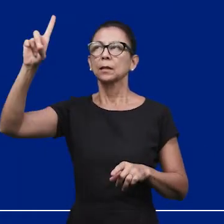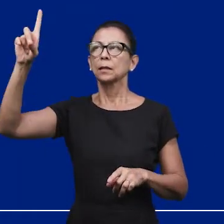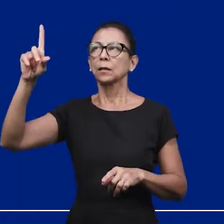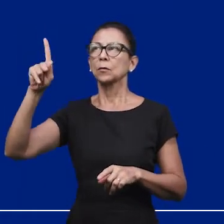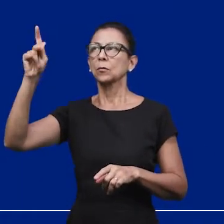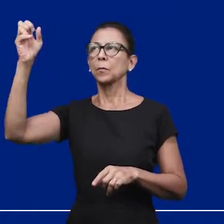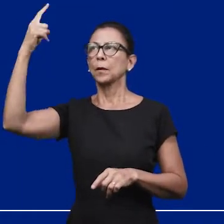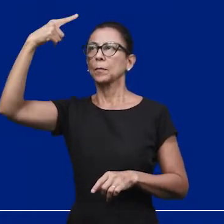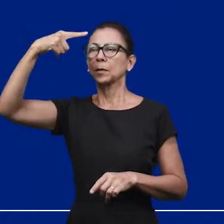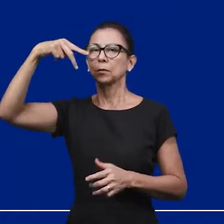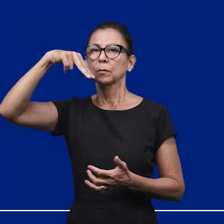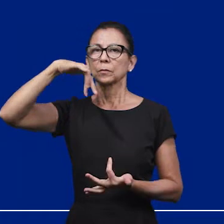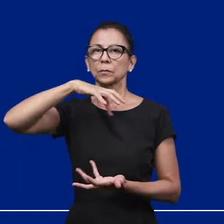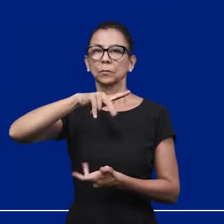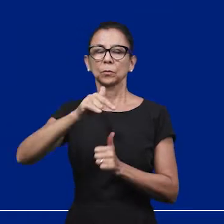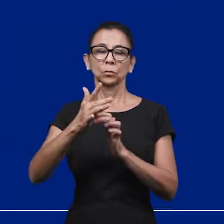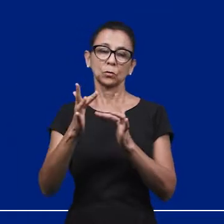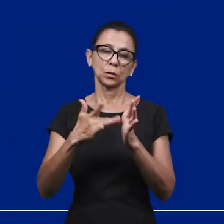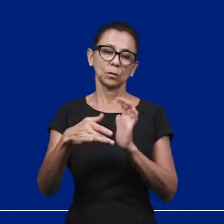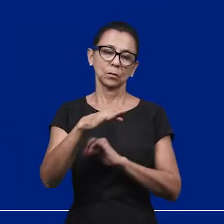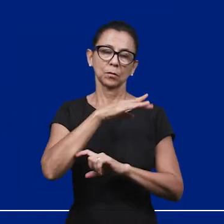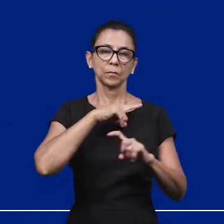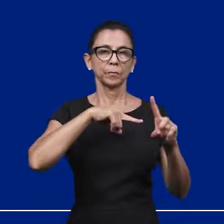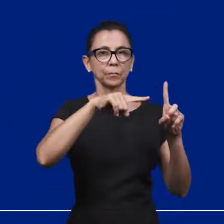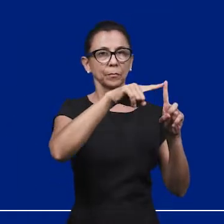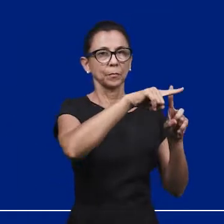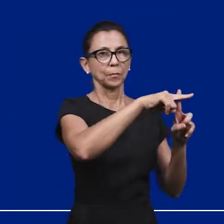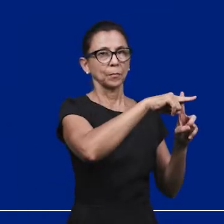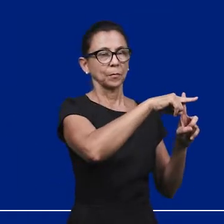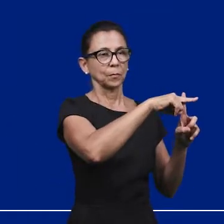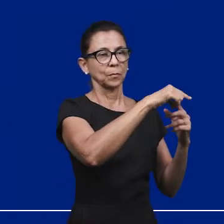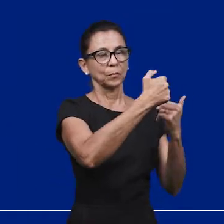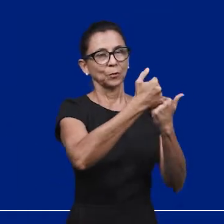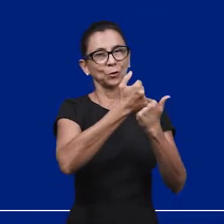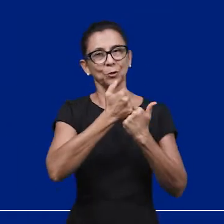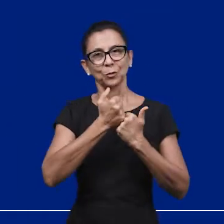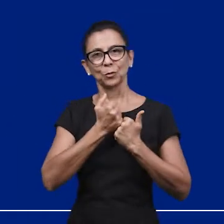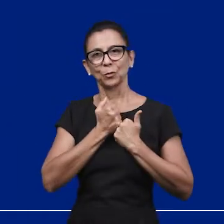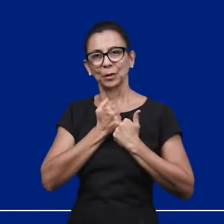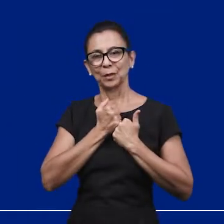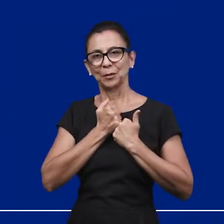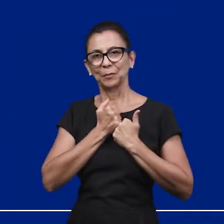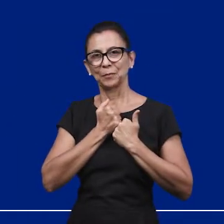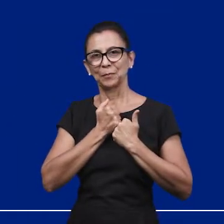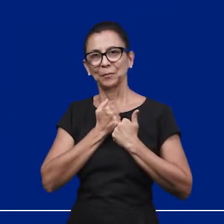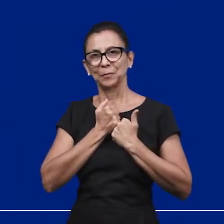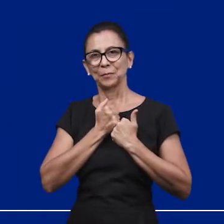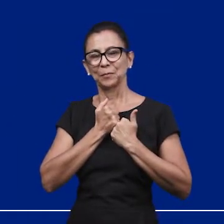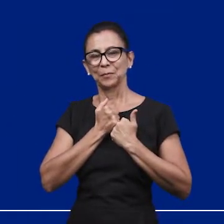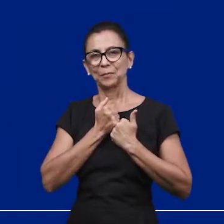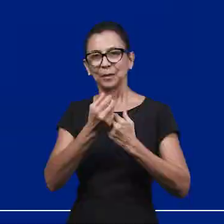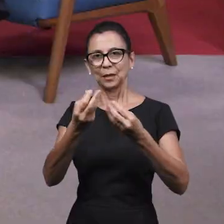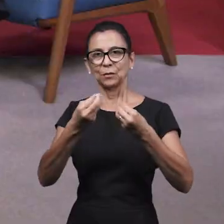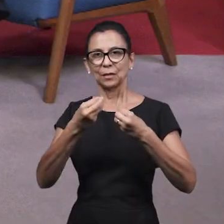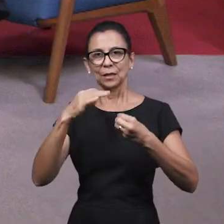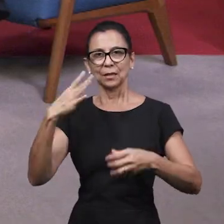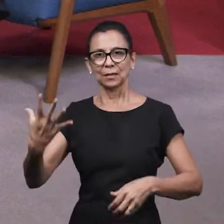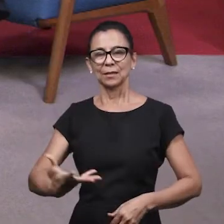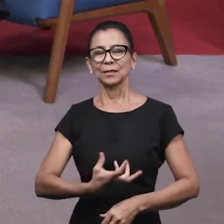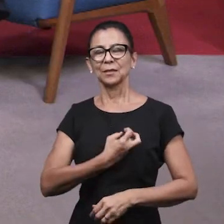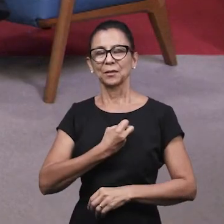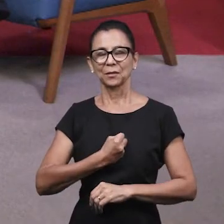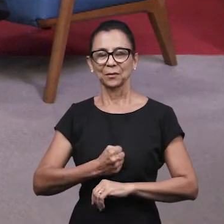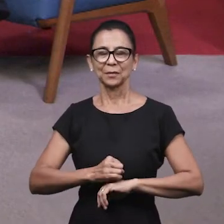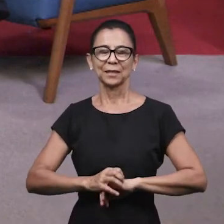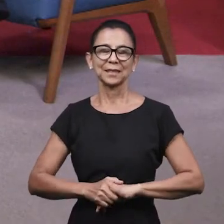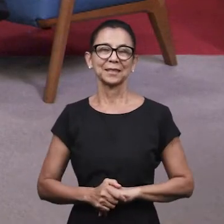donner ce si grand salut. Ça, c'est la participation de Luiz Rocha, de Jacupiranga, dans l'État de